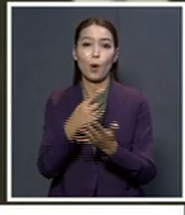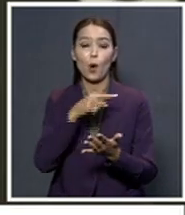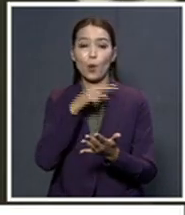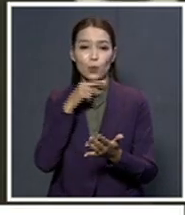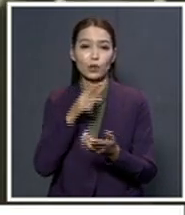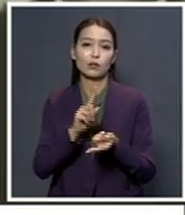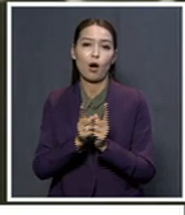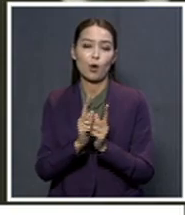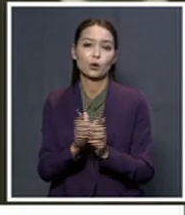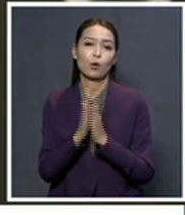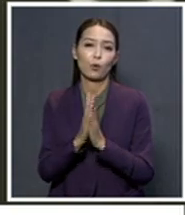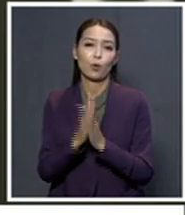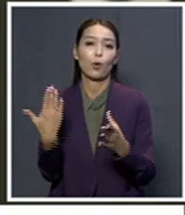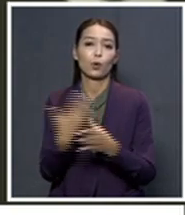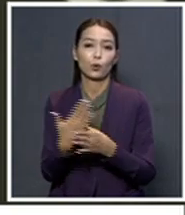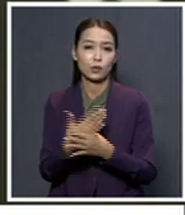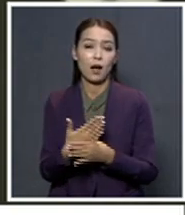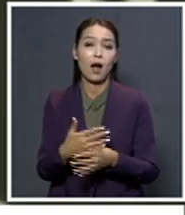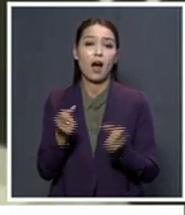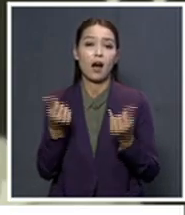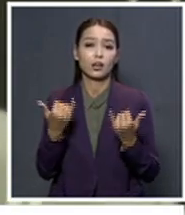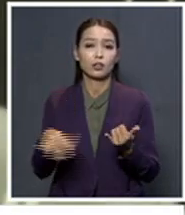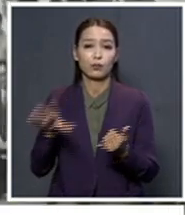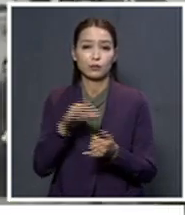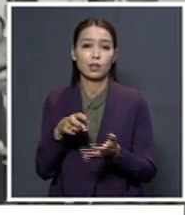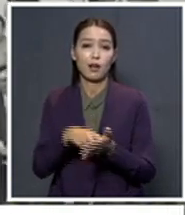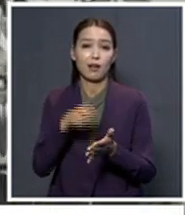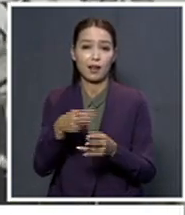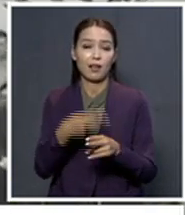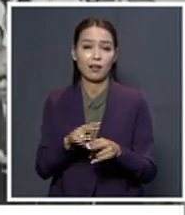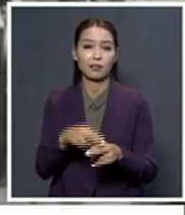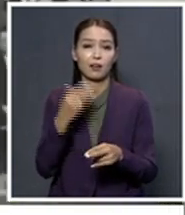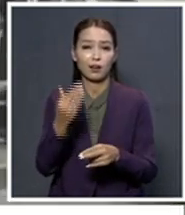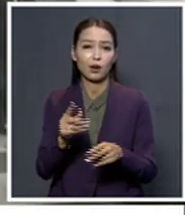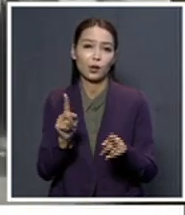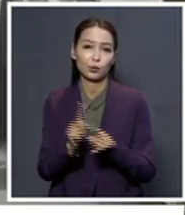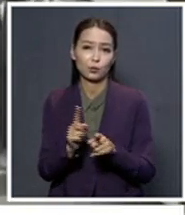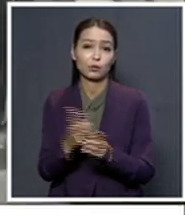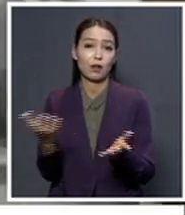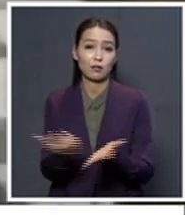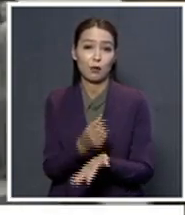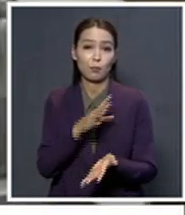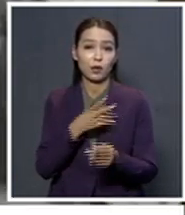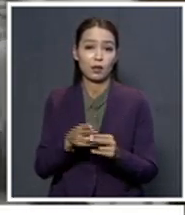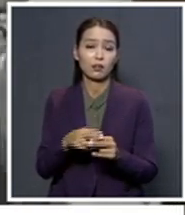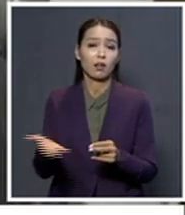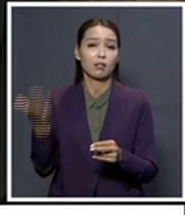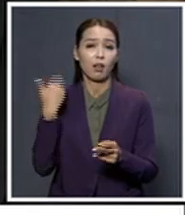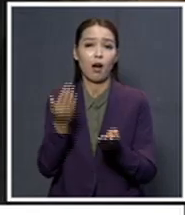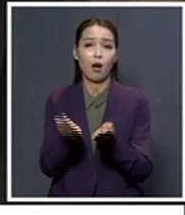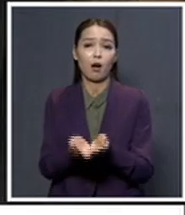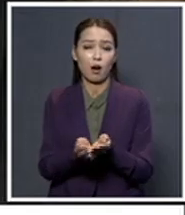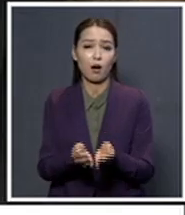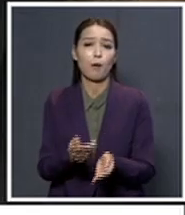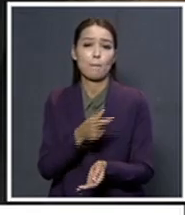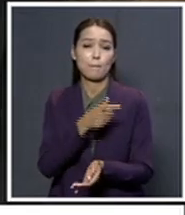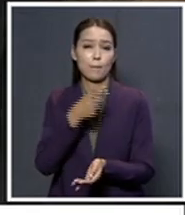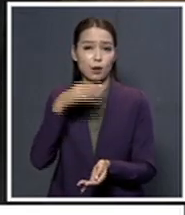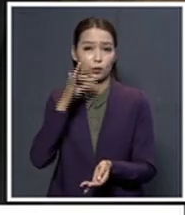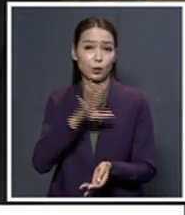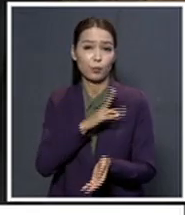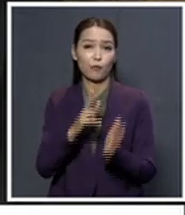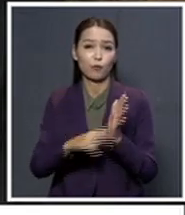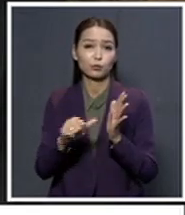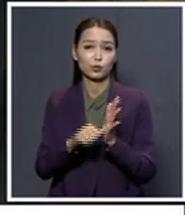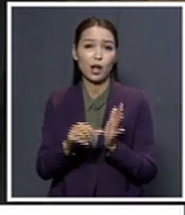жазуды аударуға көмек сұраған. Ал Рейтер агенттігі хаттың авторын Қырымнан тапты. Ол бұрынғы теңізші 86 жастағы